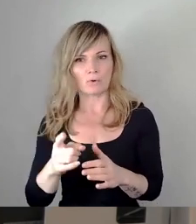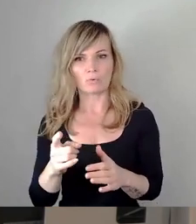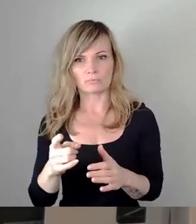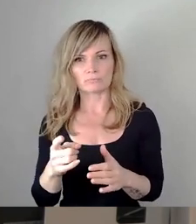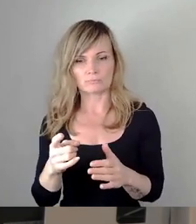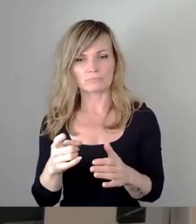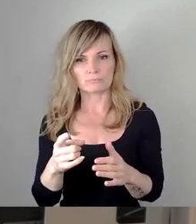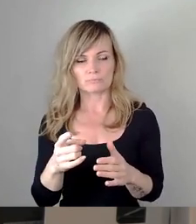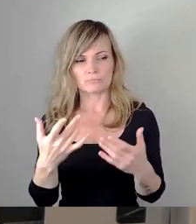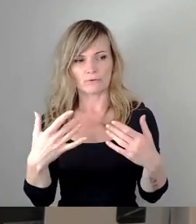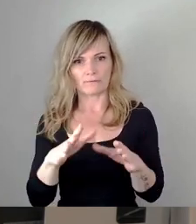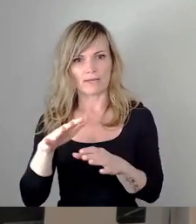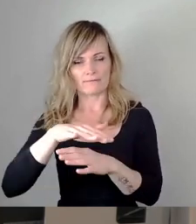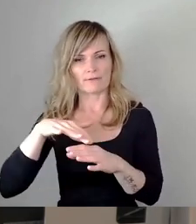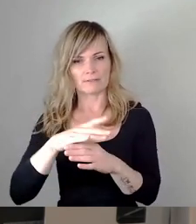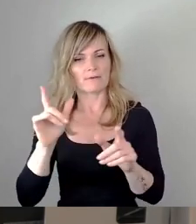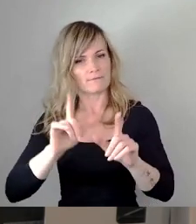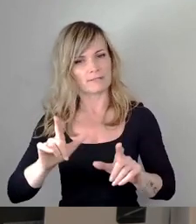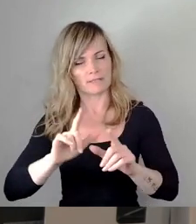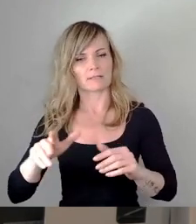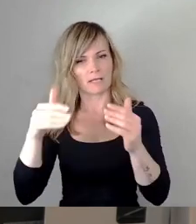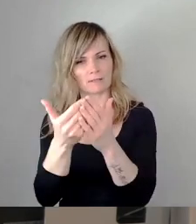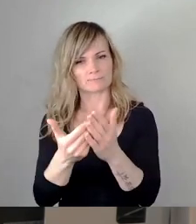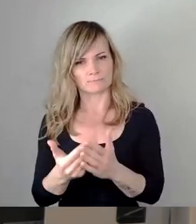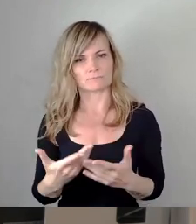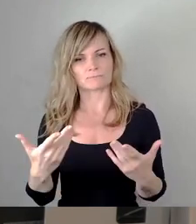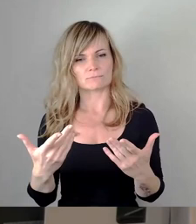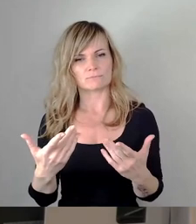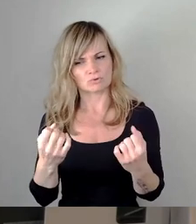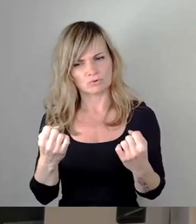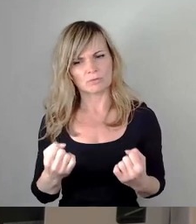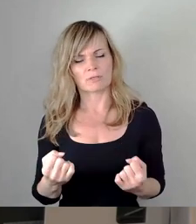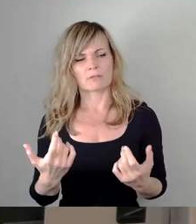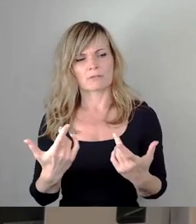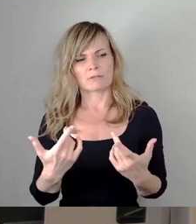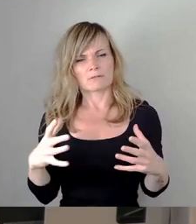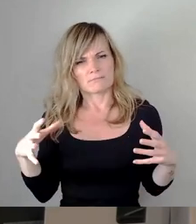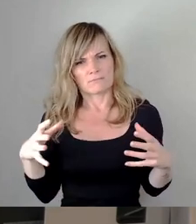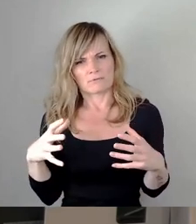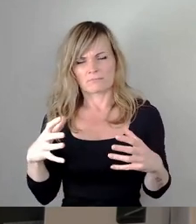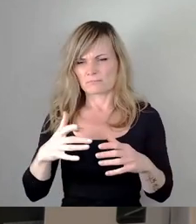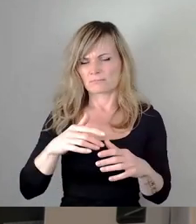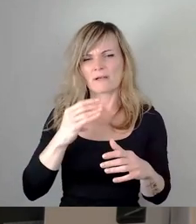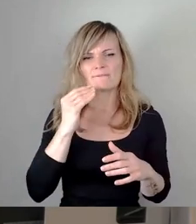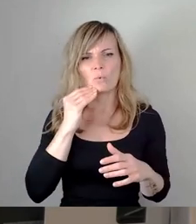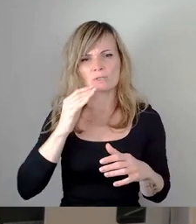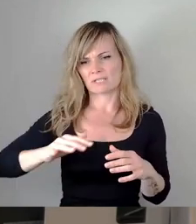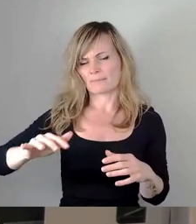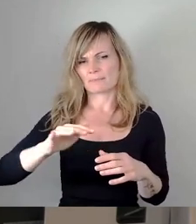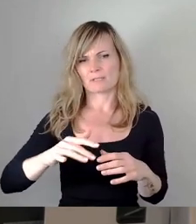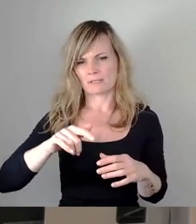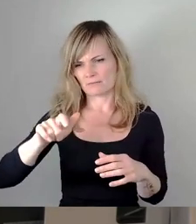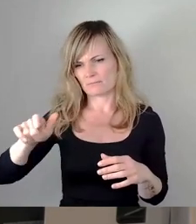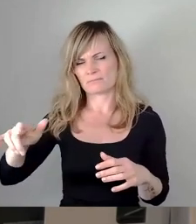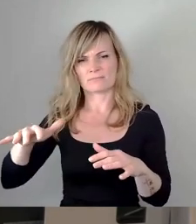mit entsprechenden Freizeitangeboten in einem sehr, sehr starken, sehr, sehr verdichteten Wohngebiet an dieser Stelle auch dann geschaffen werden